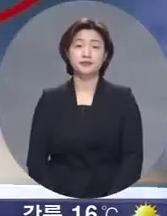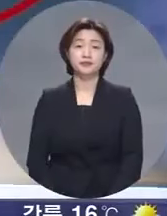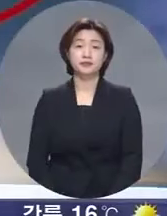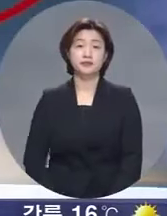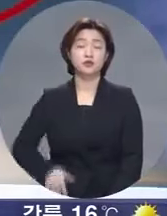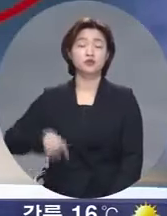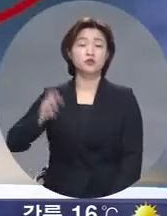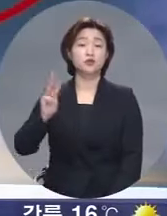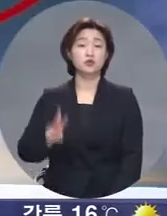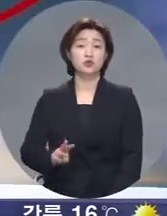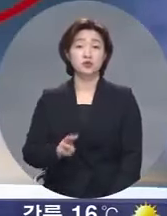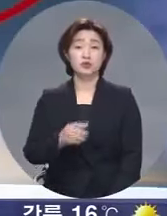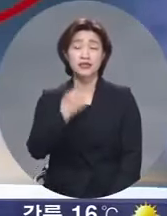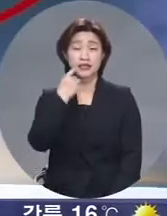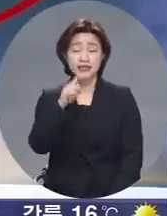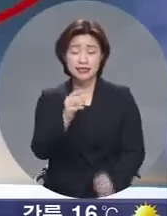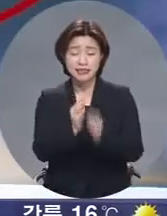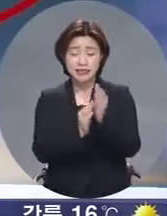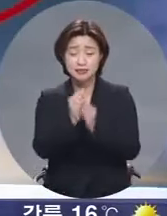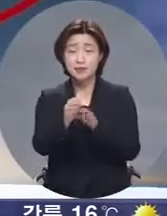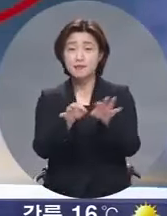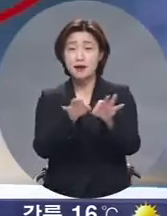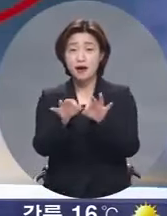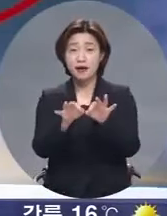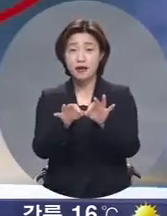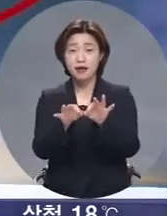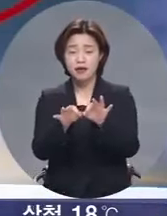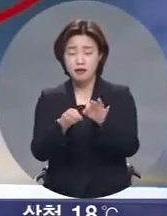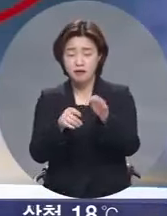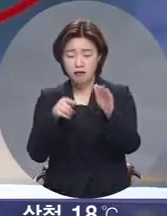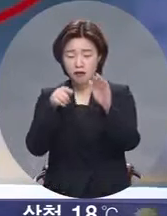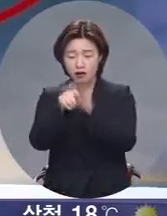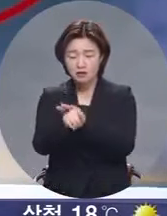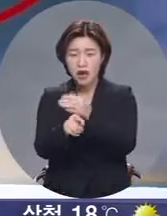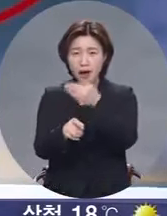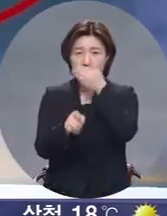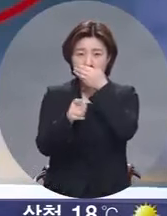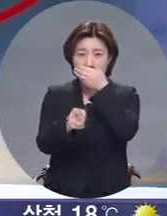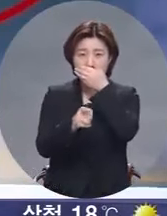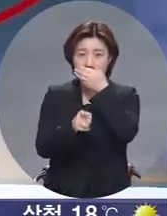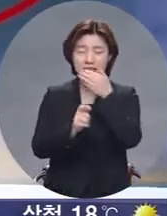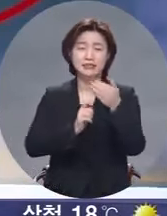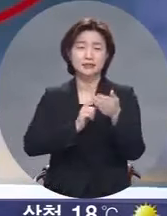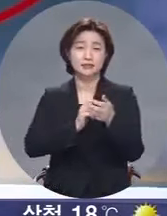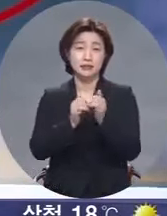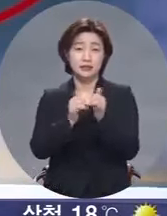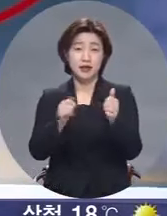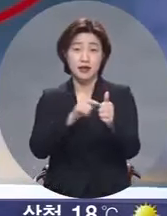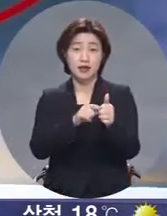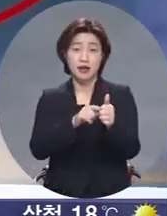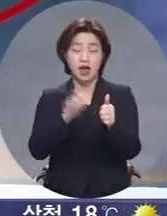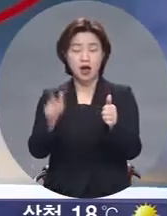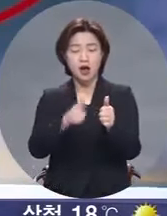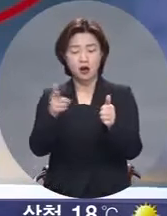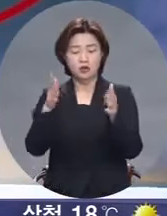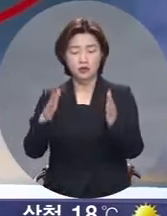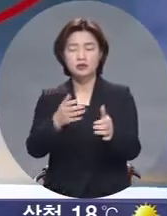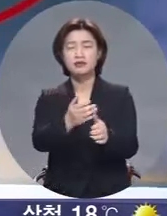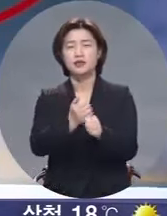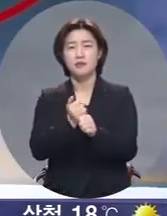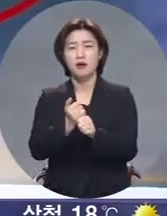춘천의 금은방 강도 용의자가 사건 발생 하루 만에 경찰에 붙잡혔는데 범행을 완강히 부인하고